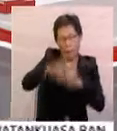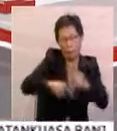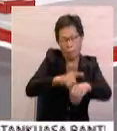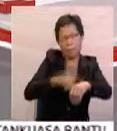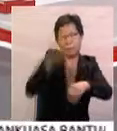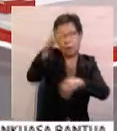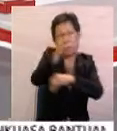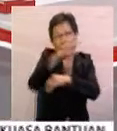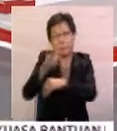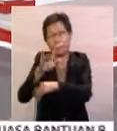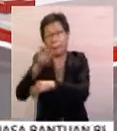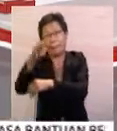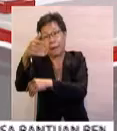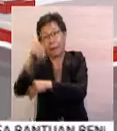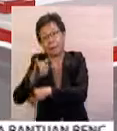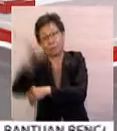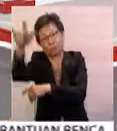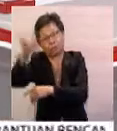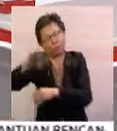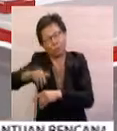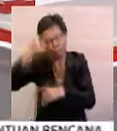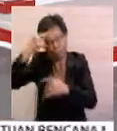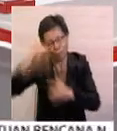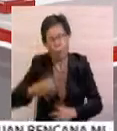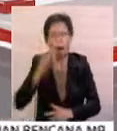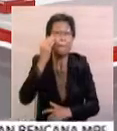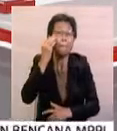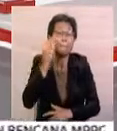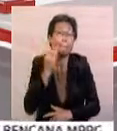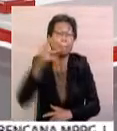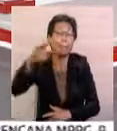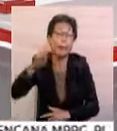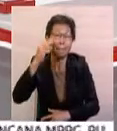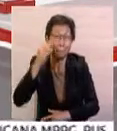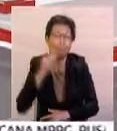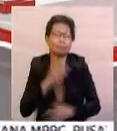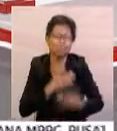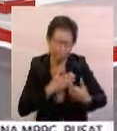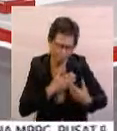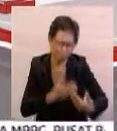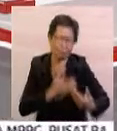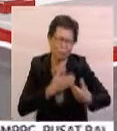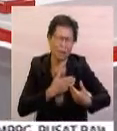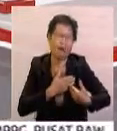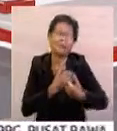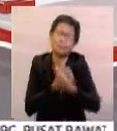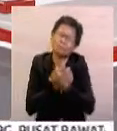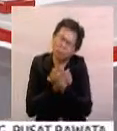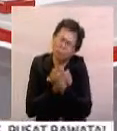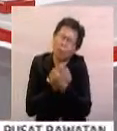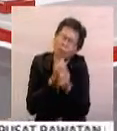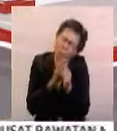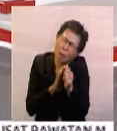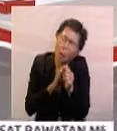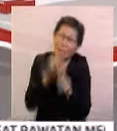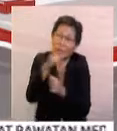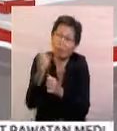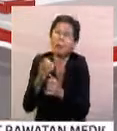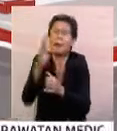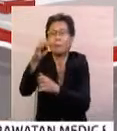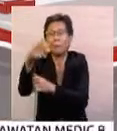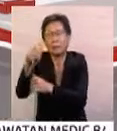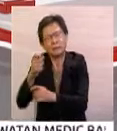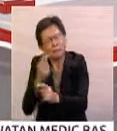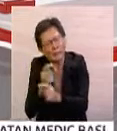depan syarikat penerbangan nasional itu. Perdana Menteri Tun Dr. Mahathir Mohamad yang mengakui masih menyayangi syarikat itu mahu Malaysia